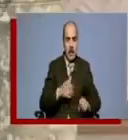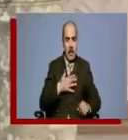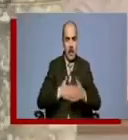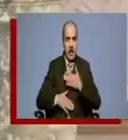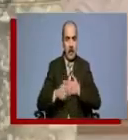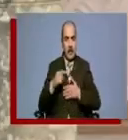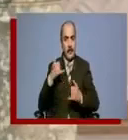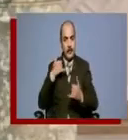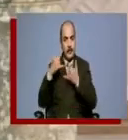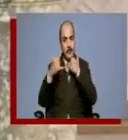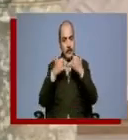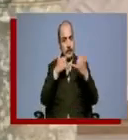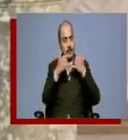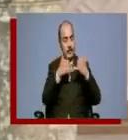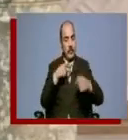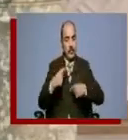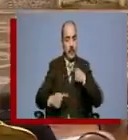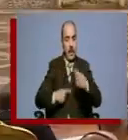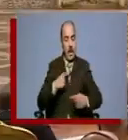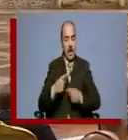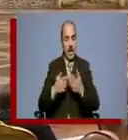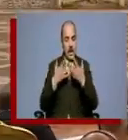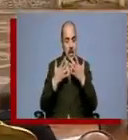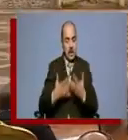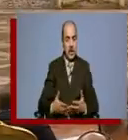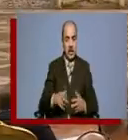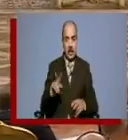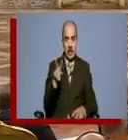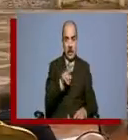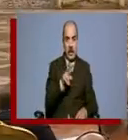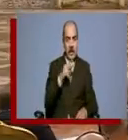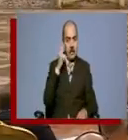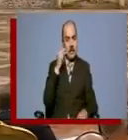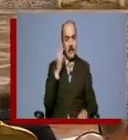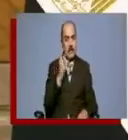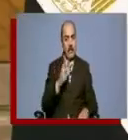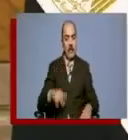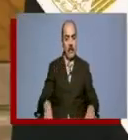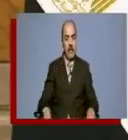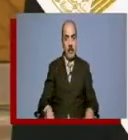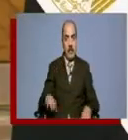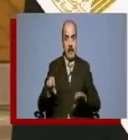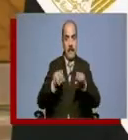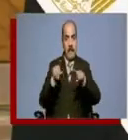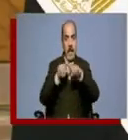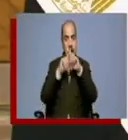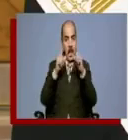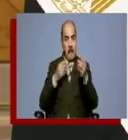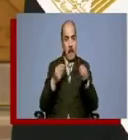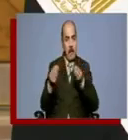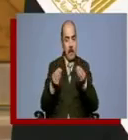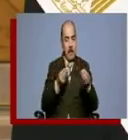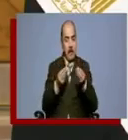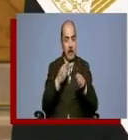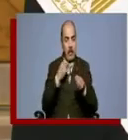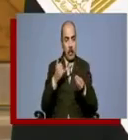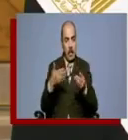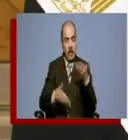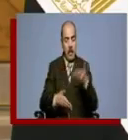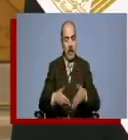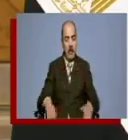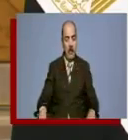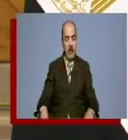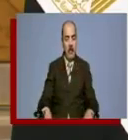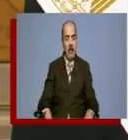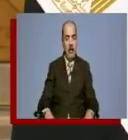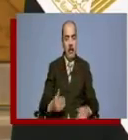مغ بين بسبب ان الاعلام الغربي كله بينقل لهم الصوره ان اسرائيل مظلومه اسرائيل اللي تم الاعتداء عليه يبقى صانع القرار في الاصل